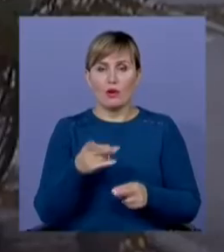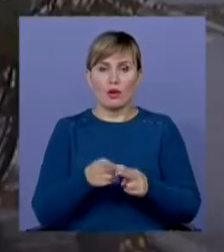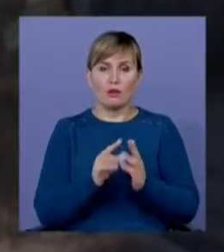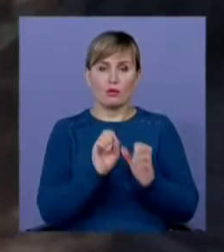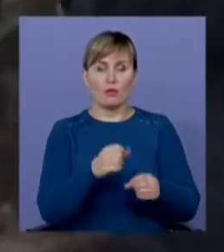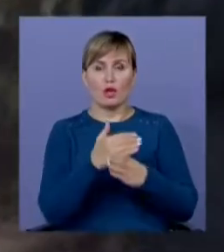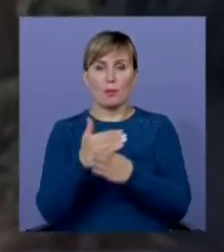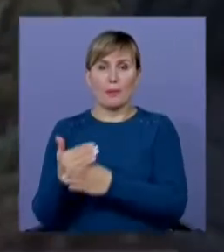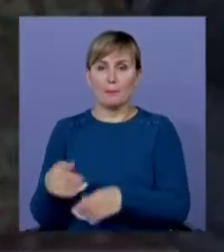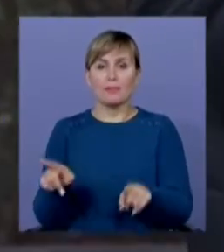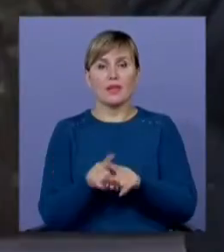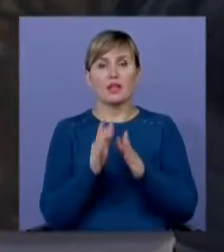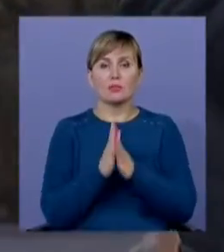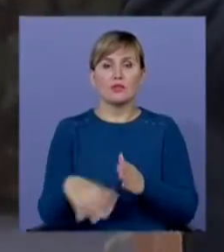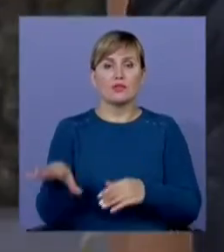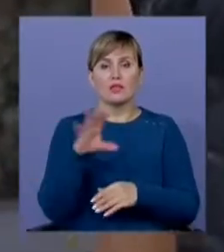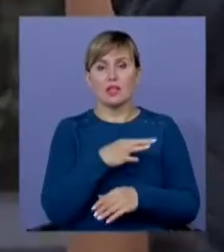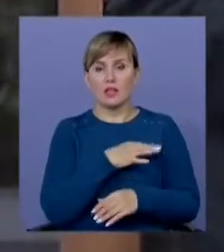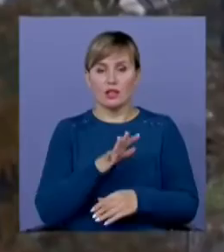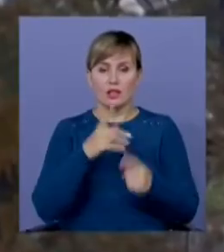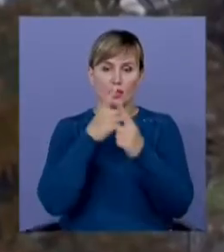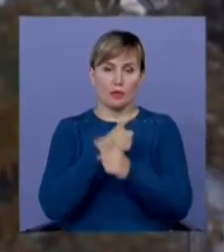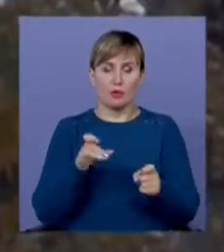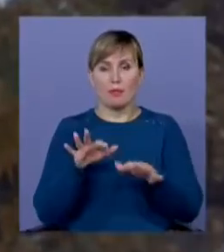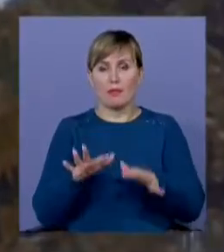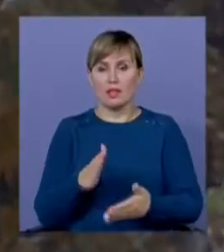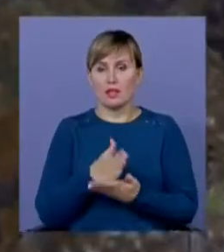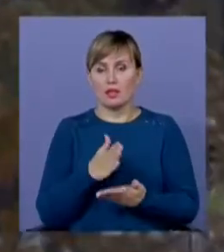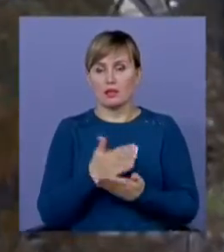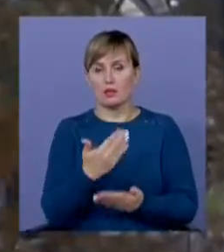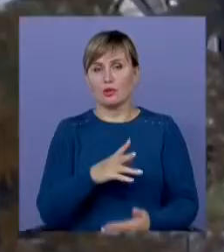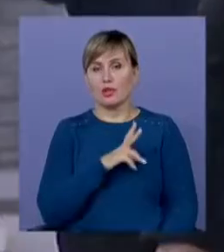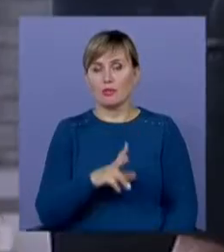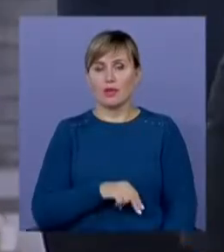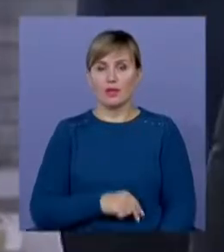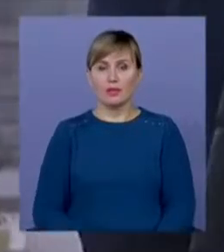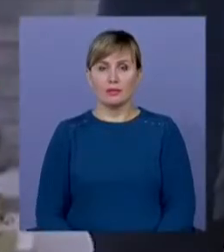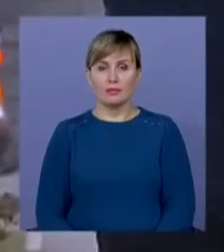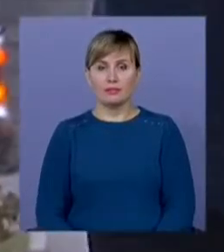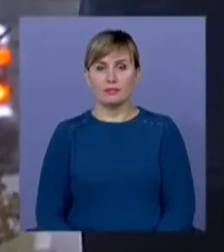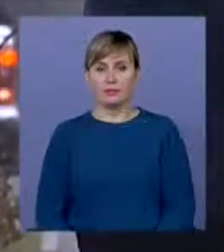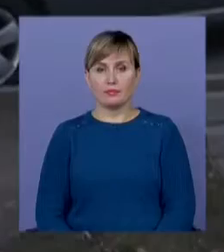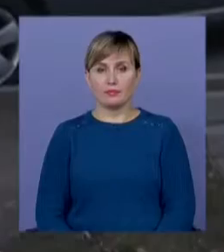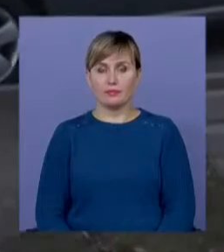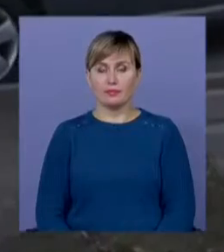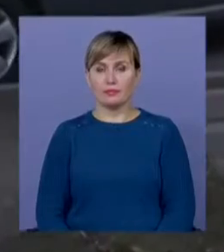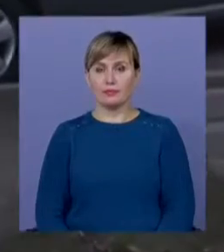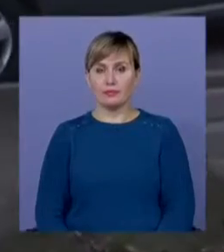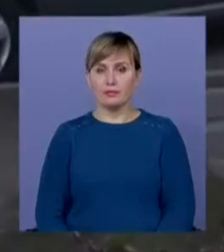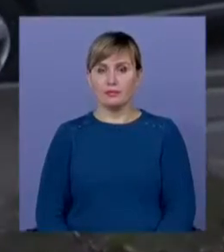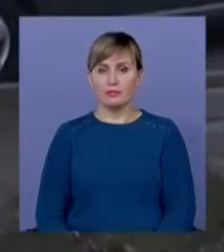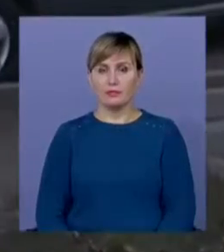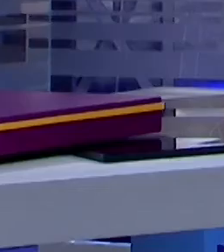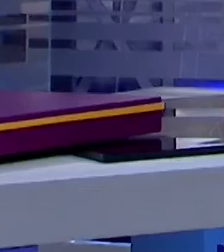людей. Она также просит всех неравнодушных сообщить о местонахождении ее ребенка. Жанна Тайтенова, Нуржан Уразбеков, телеканал